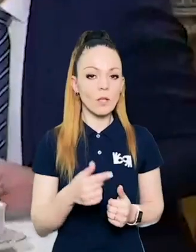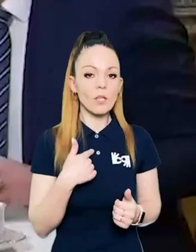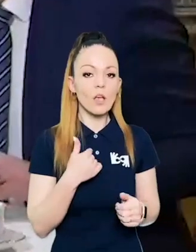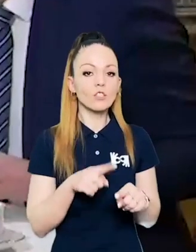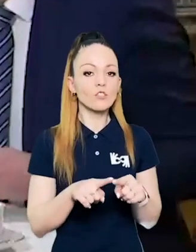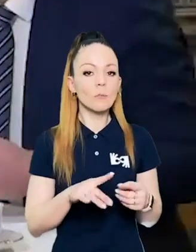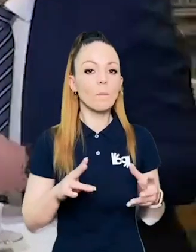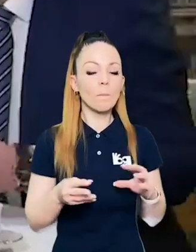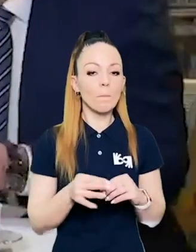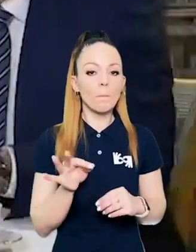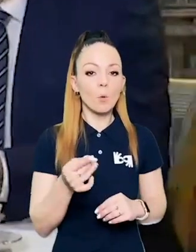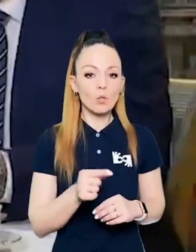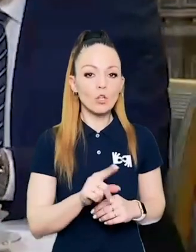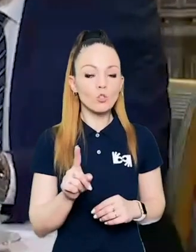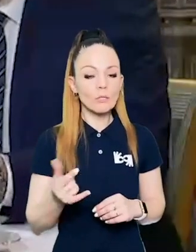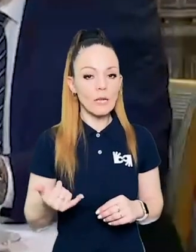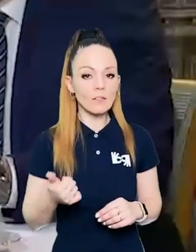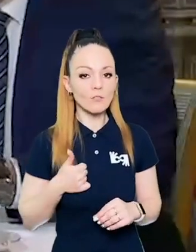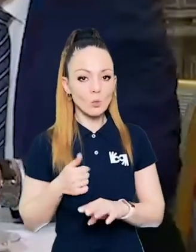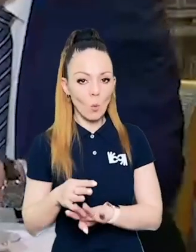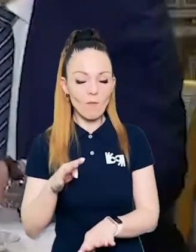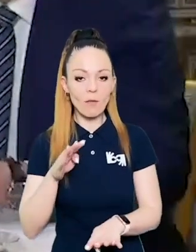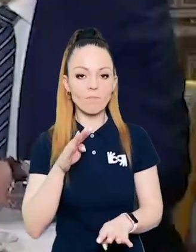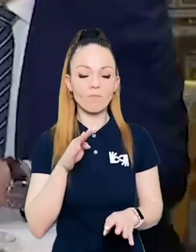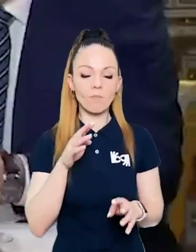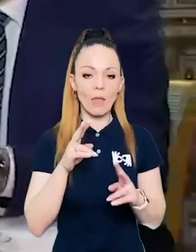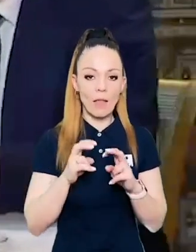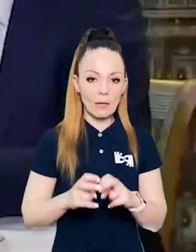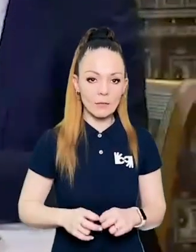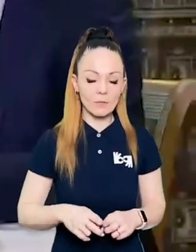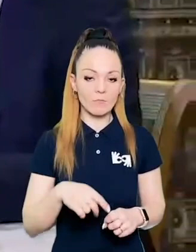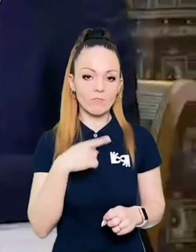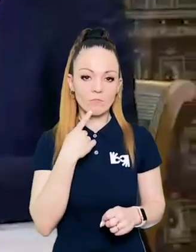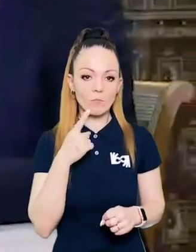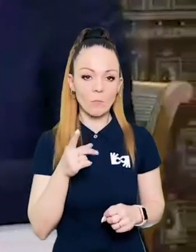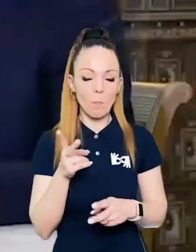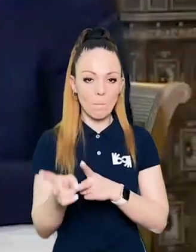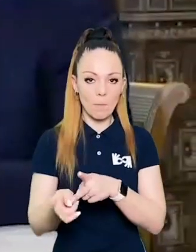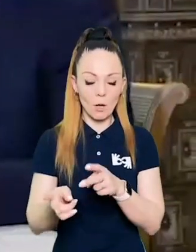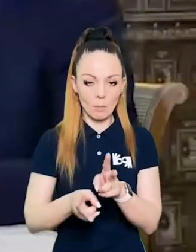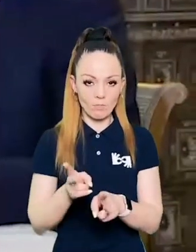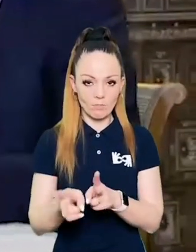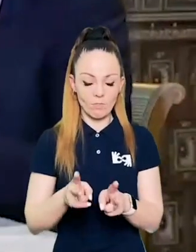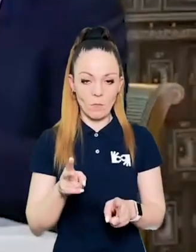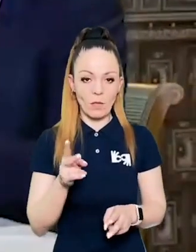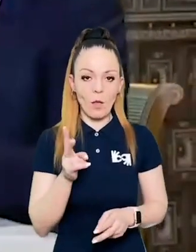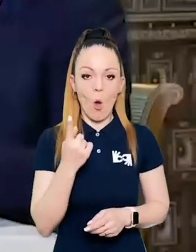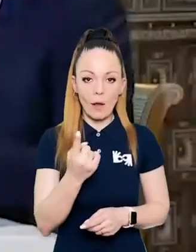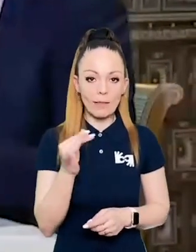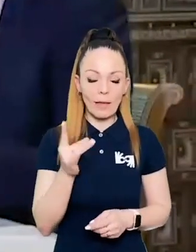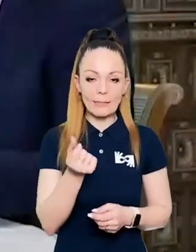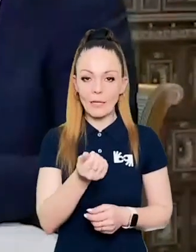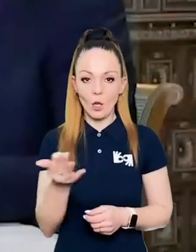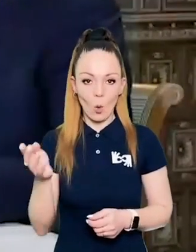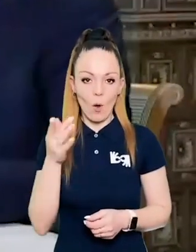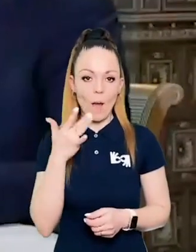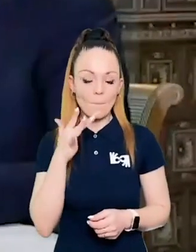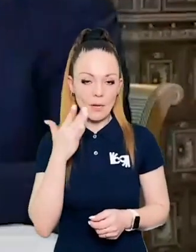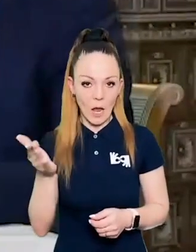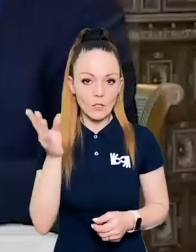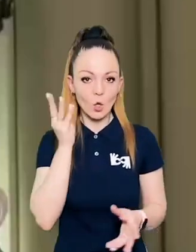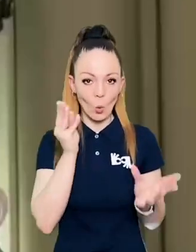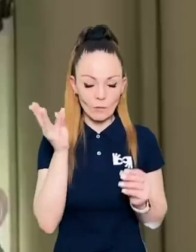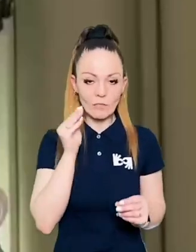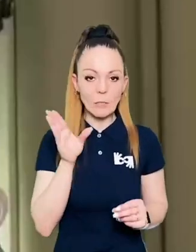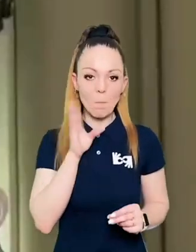Що зараз американські військові аналітики говорять про необхідність переоцінки своєї системи роботи, бо тільки одна з кількох американських